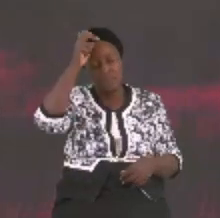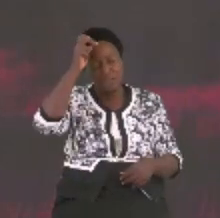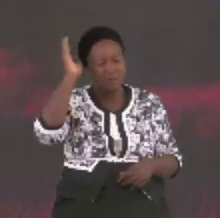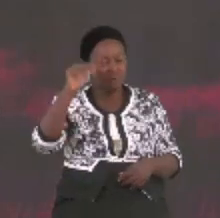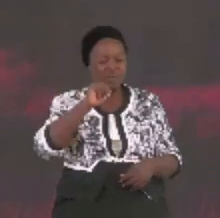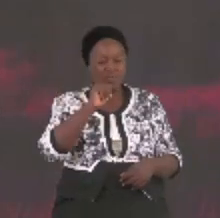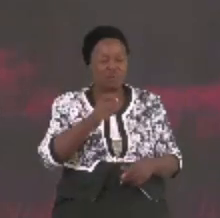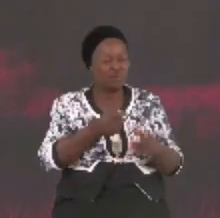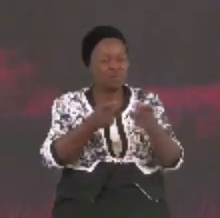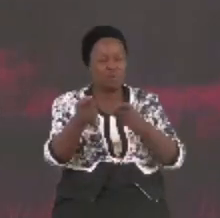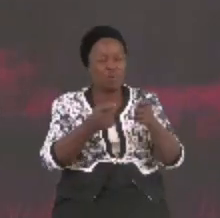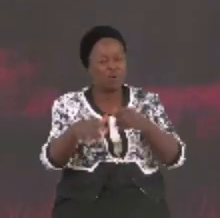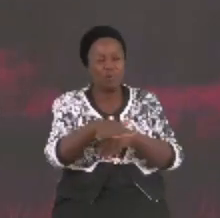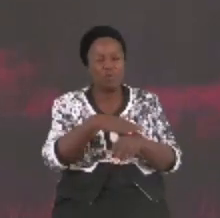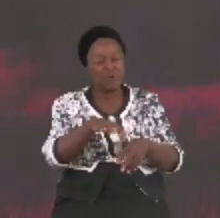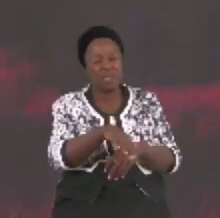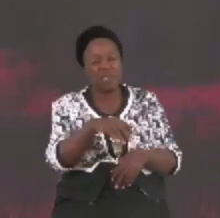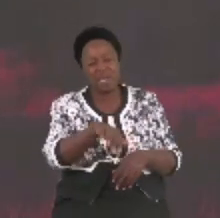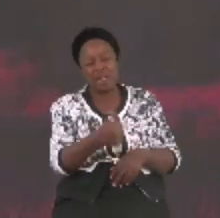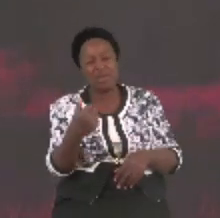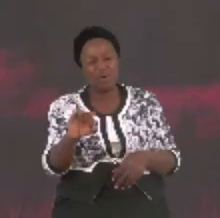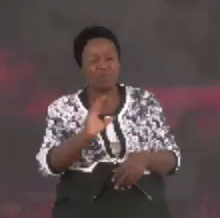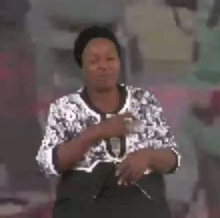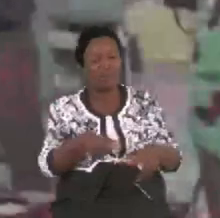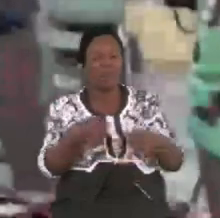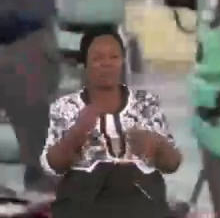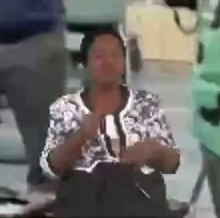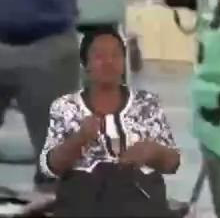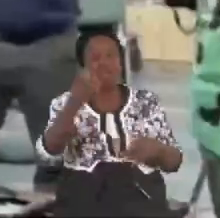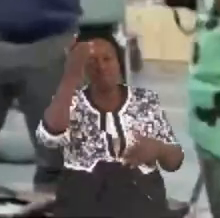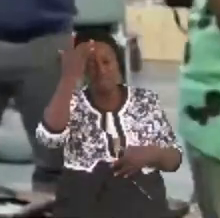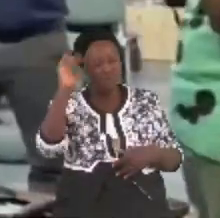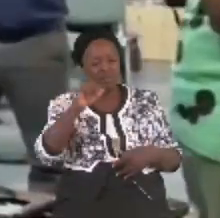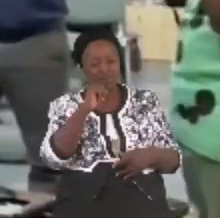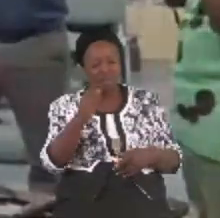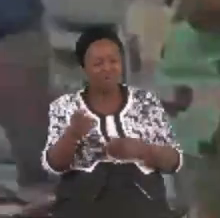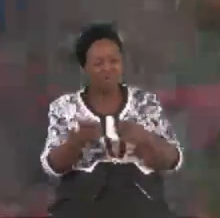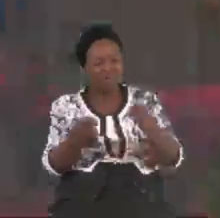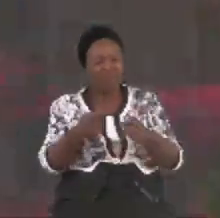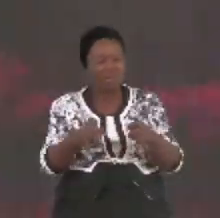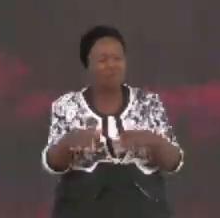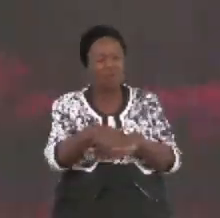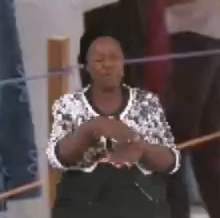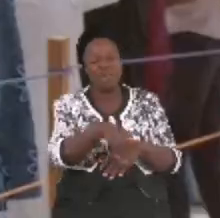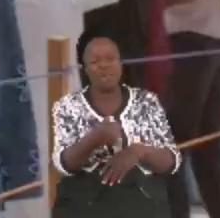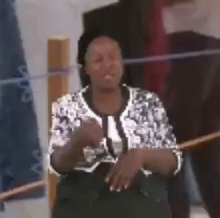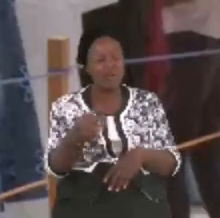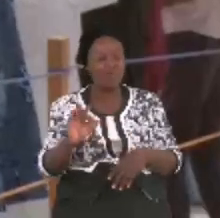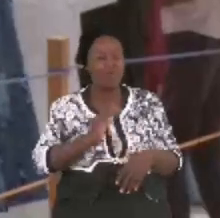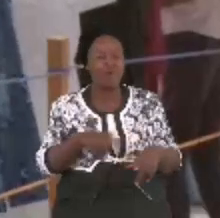Satan ne régnera pas dans nos vies. La maladie ne régnera pas sur qui que ce